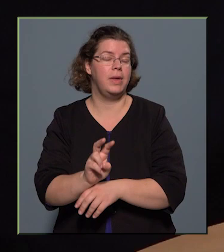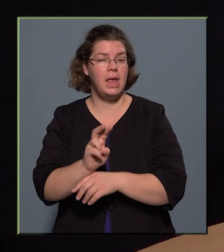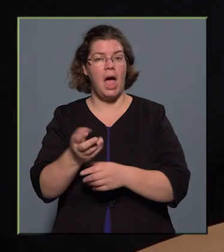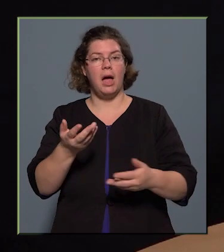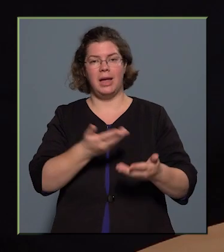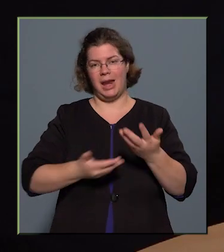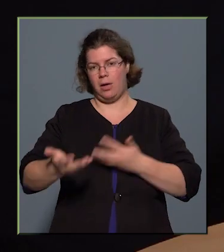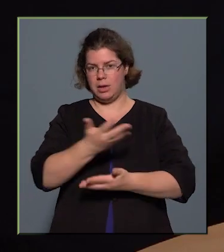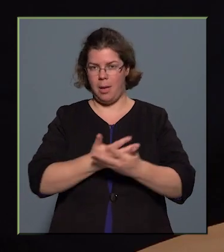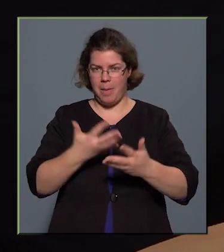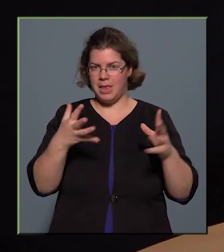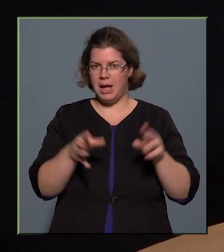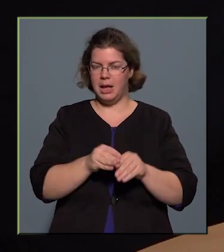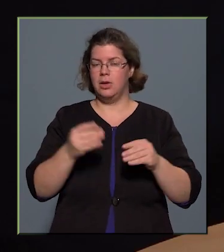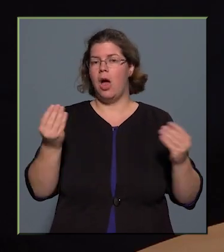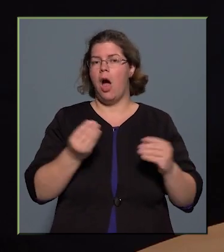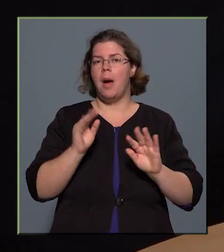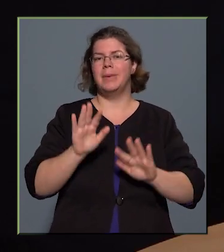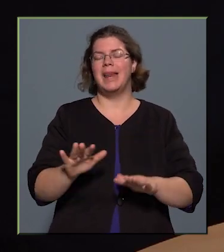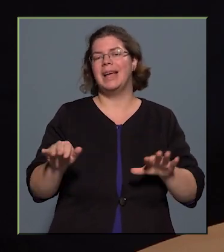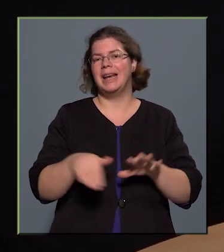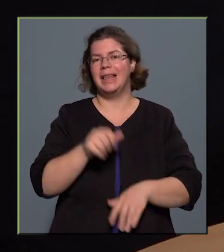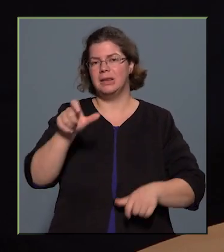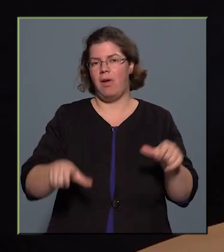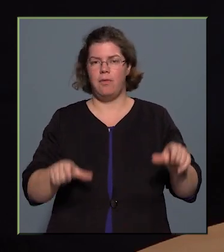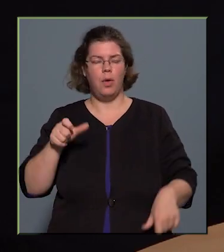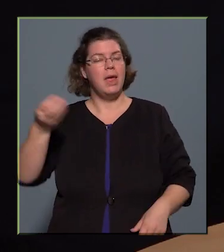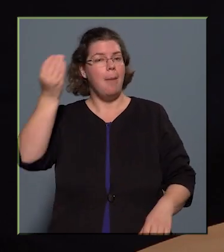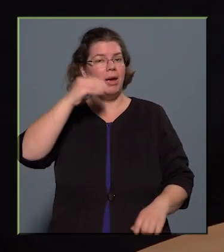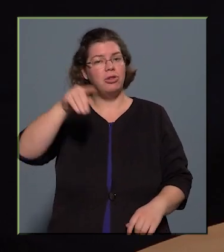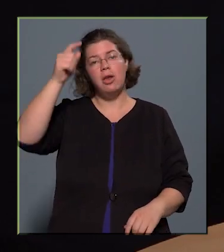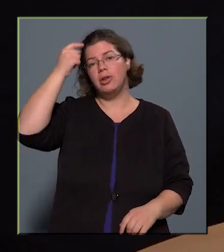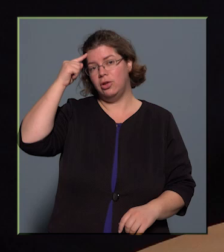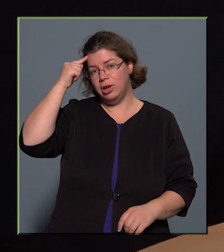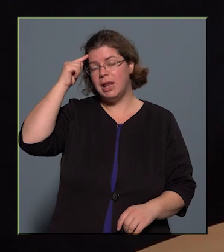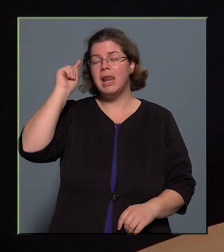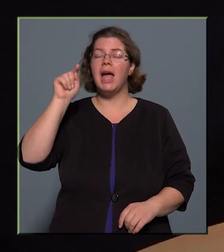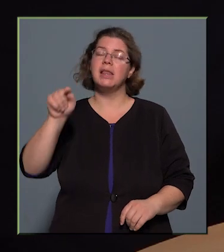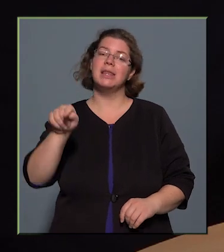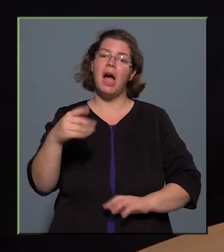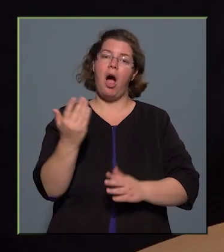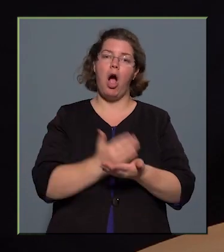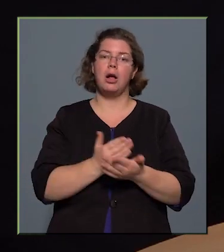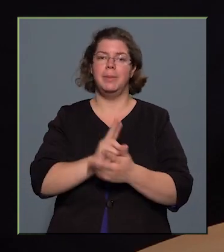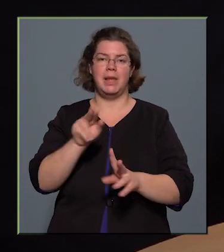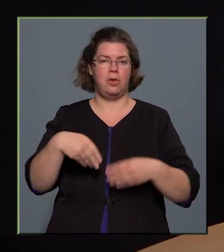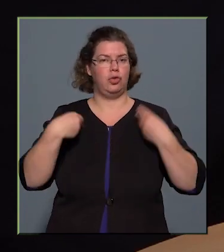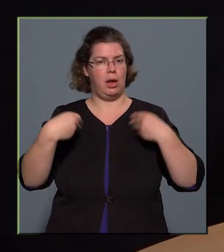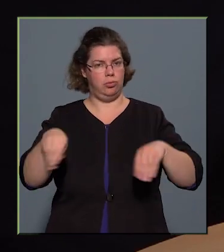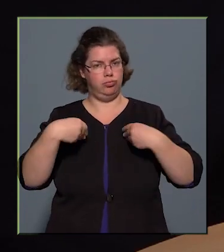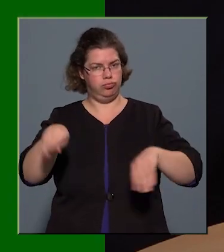kerekasztal beszélgetéssel, amelynek résztvevői a mesterséges intelligencia alkalmazásáról osztották